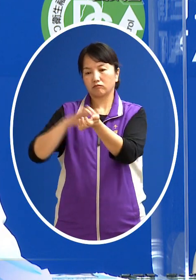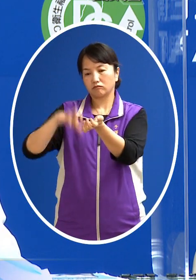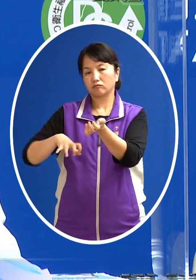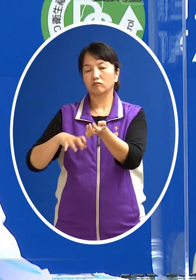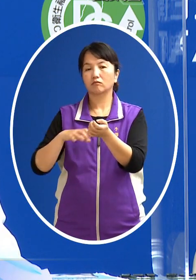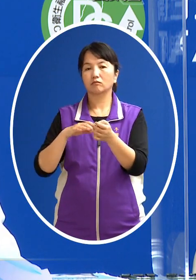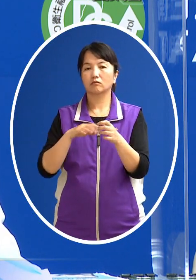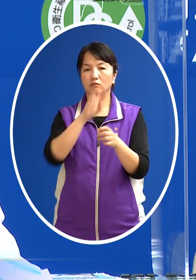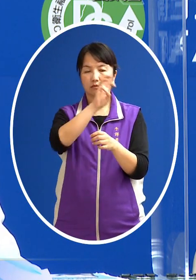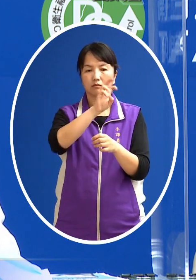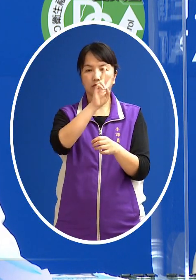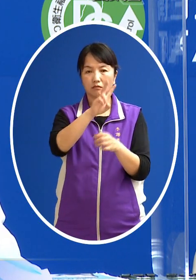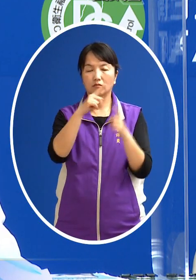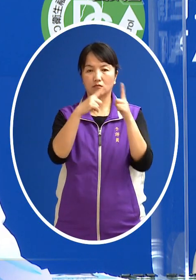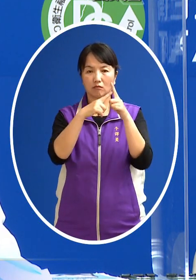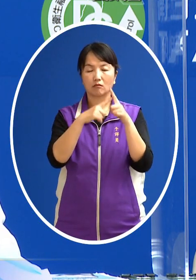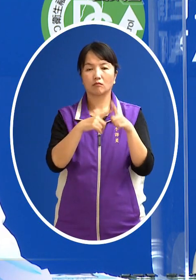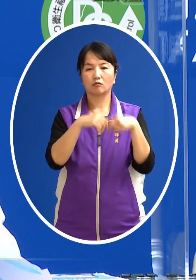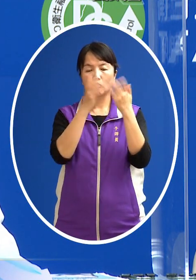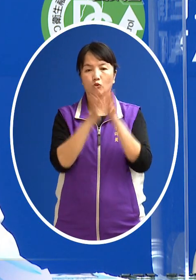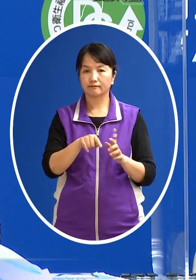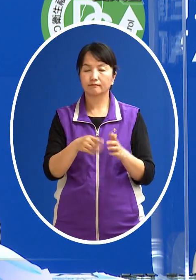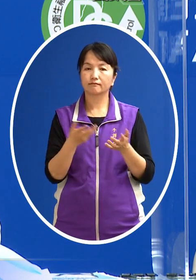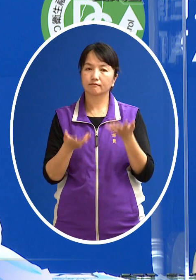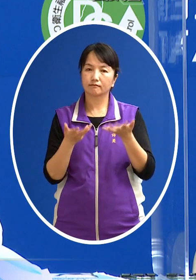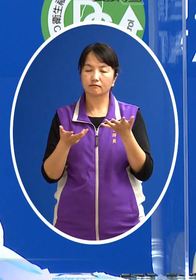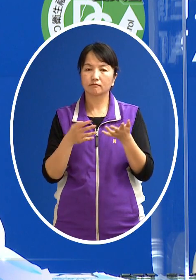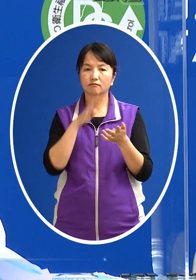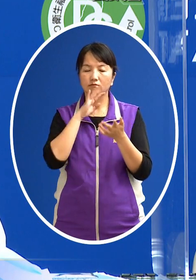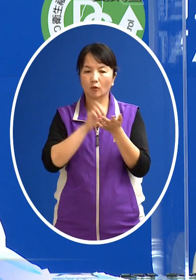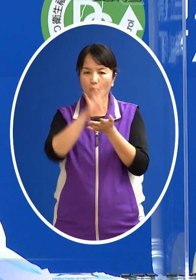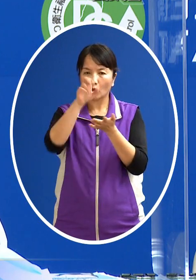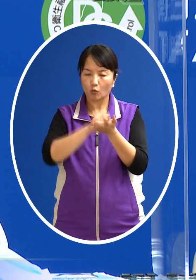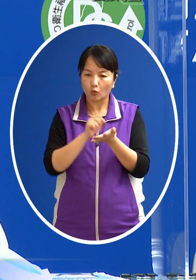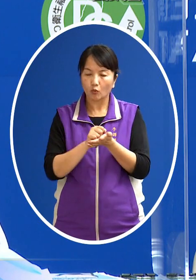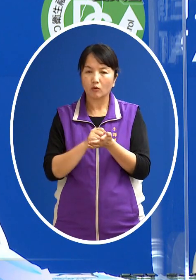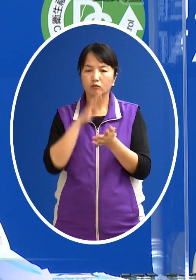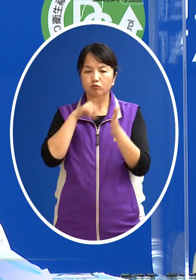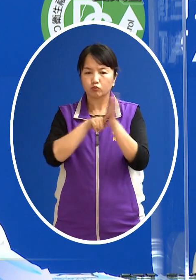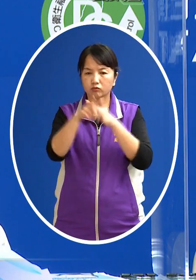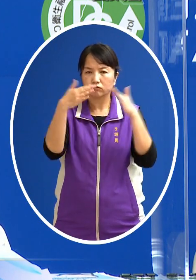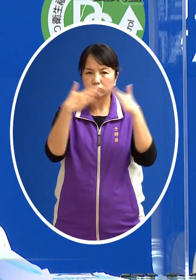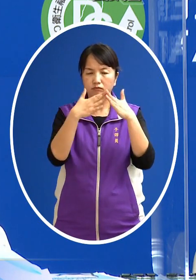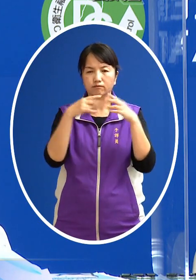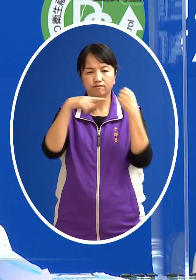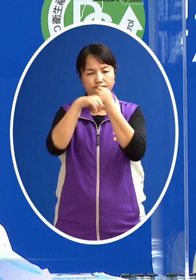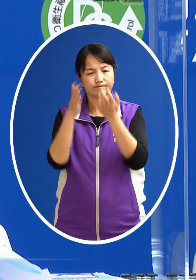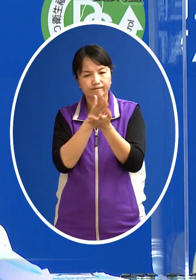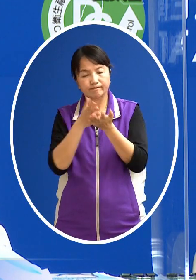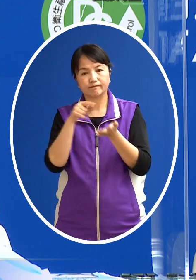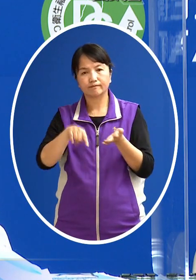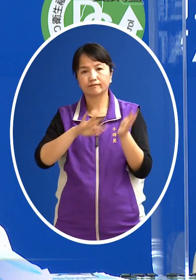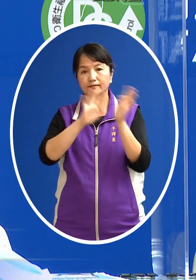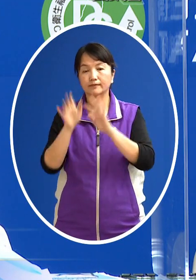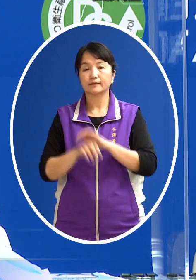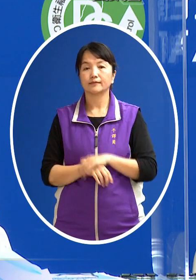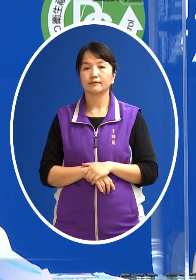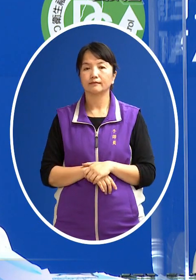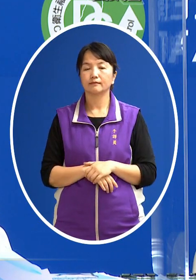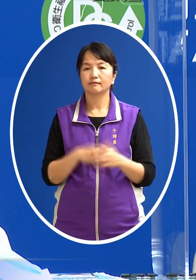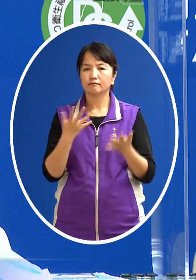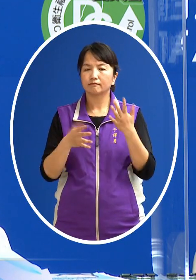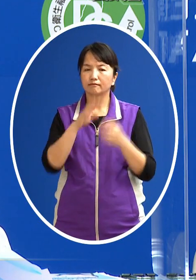面，32名都已经出院了。整体的报告经过我们的专家的一些研判，那我们大概